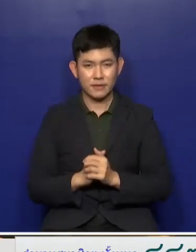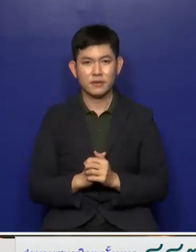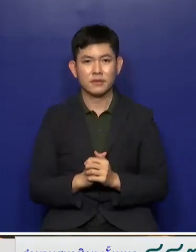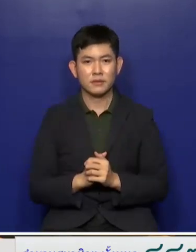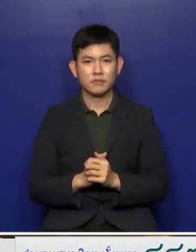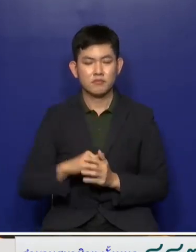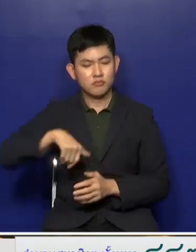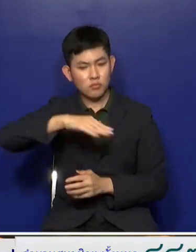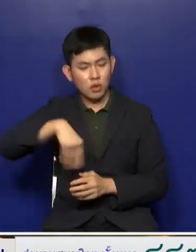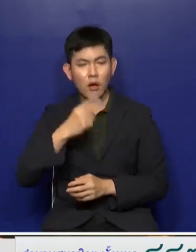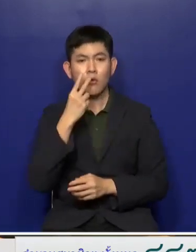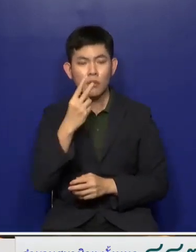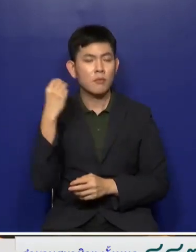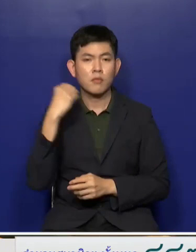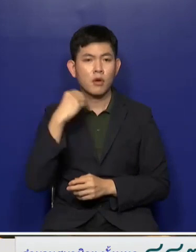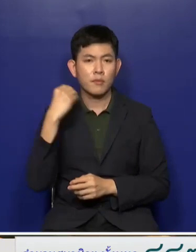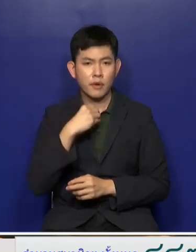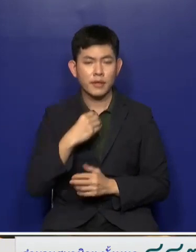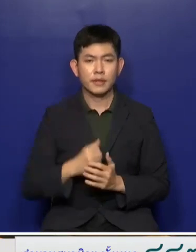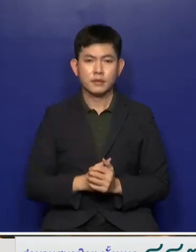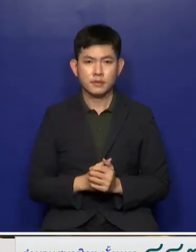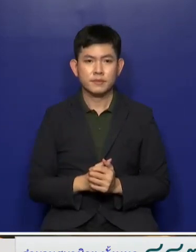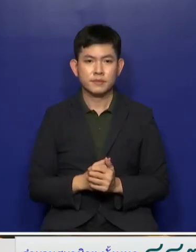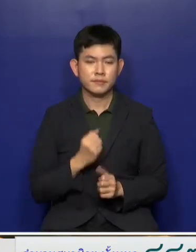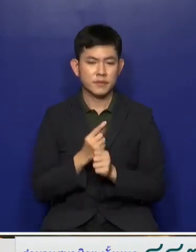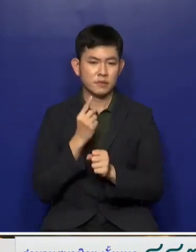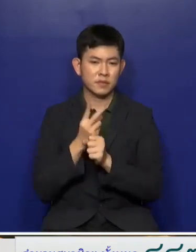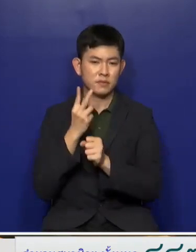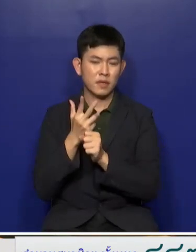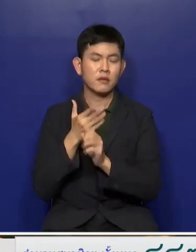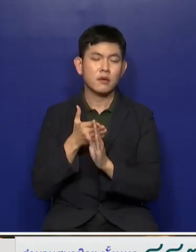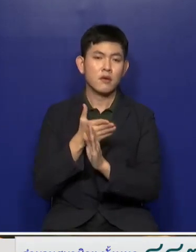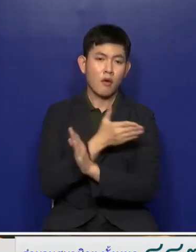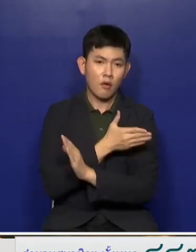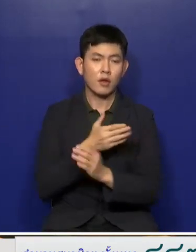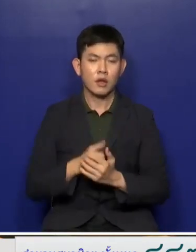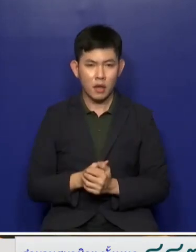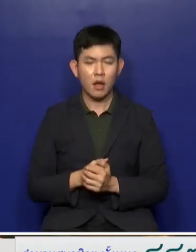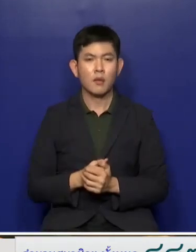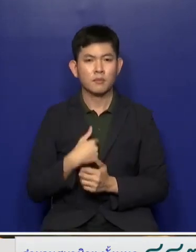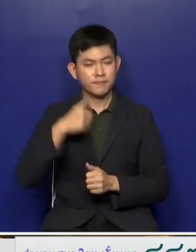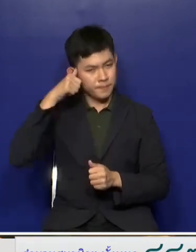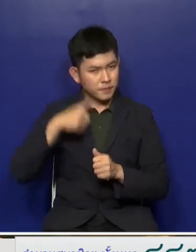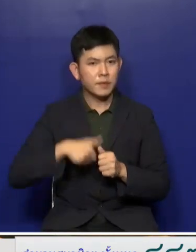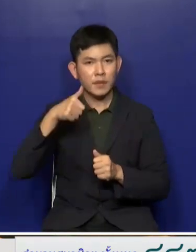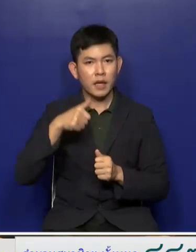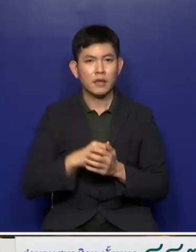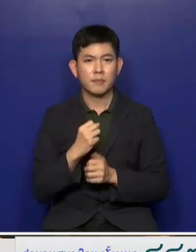ร์เราก็เห็นกันมาตลอดว่าในช่วงไม่กี่ปีที่ผ่านมานี้เนี่ยผมจำได้ว่าใน